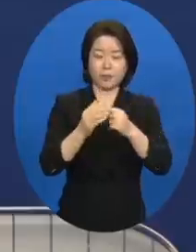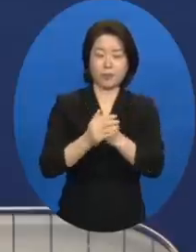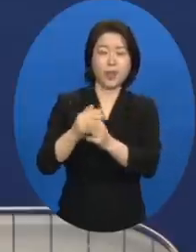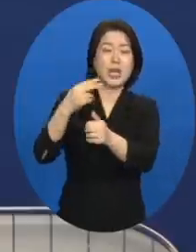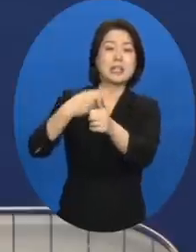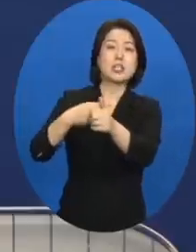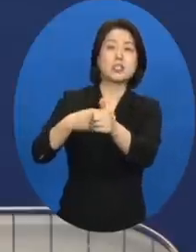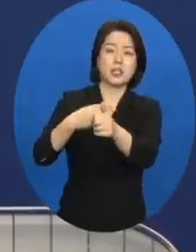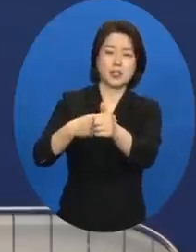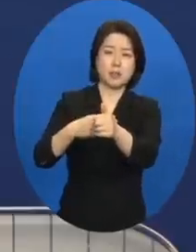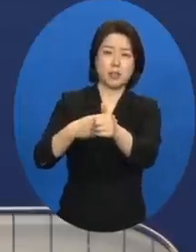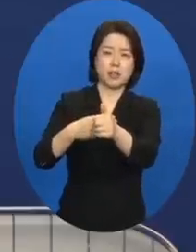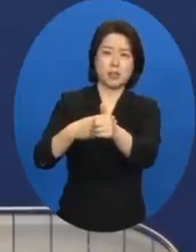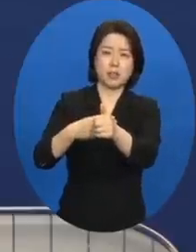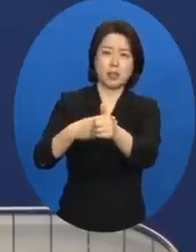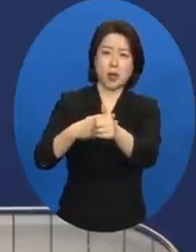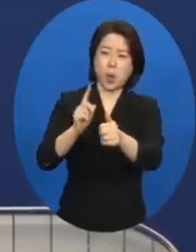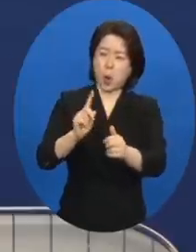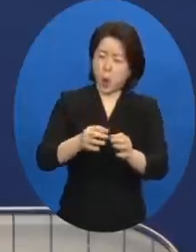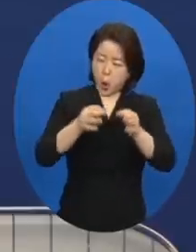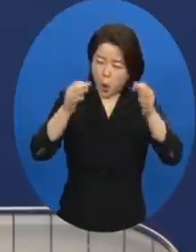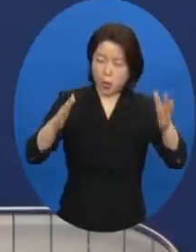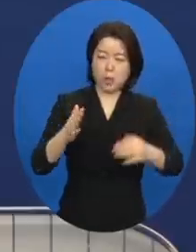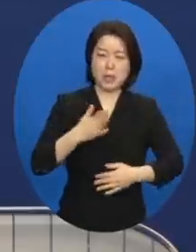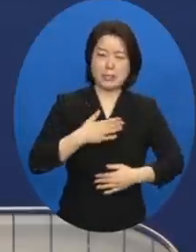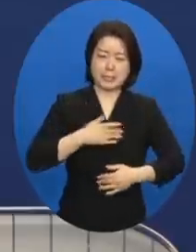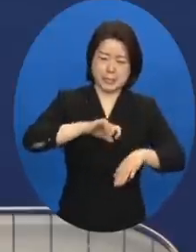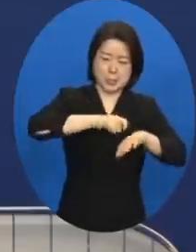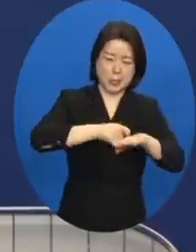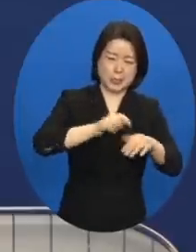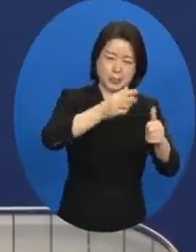선생님이 한동안 끌고 다니면서